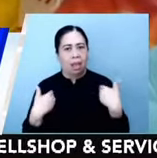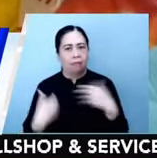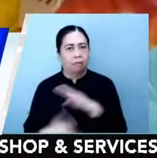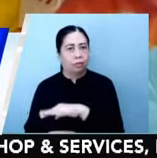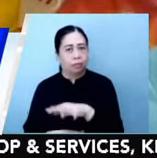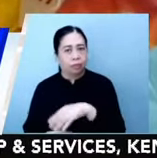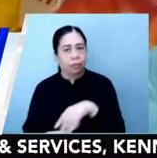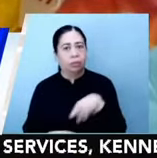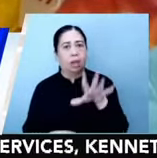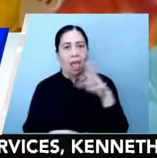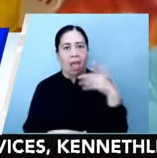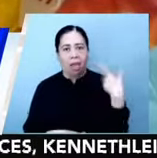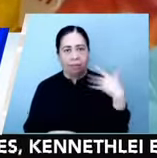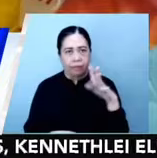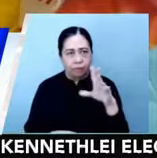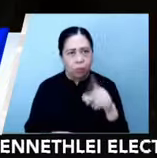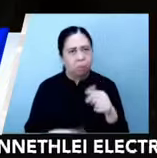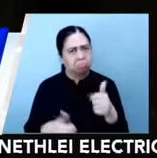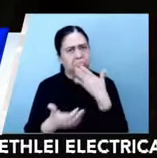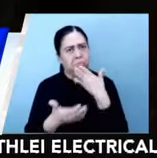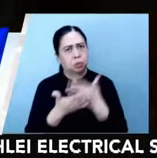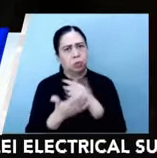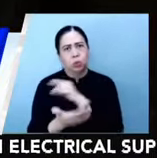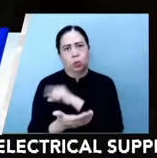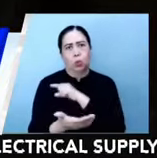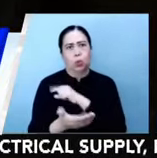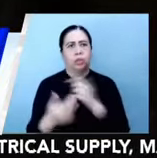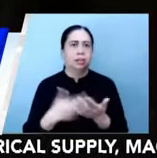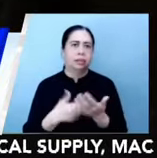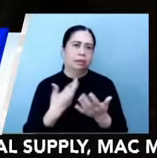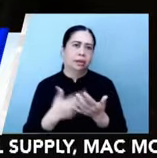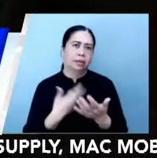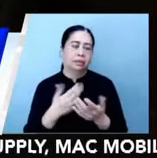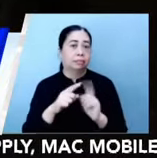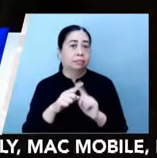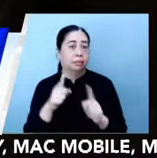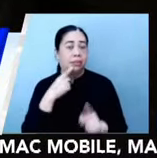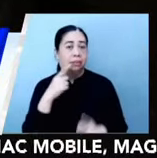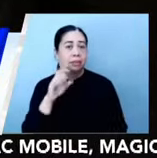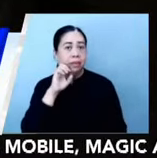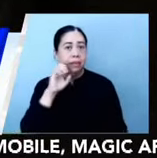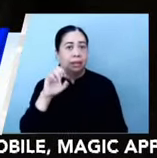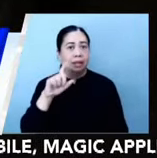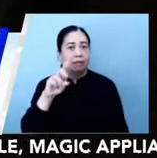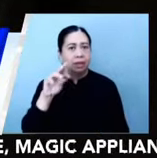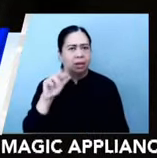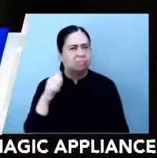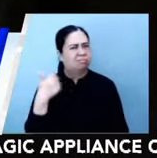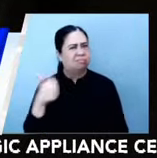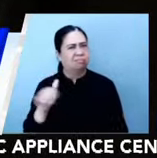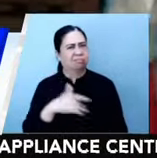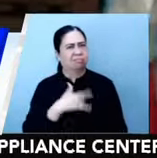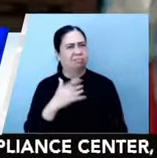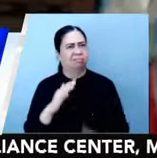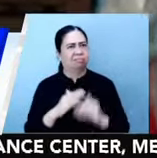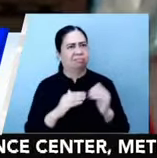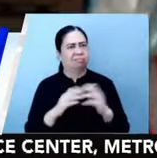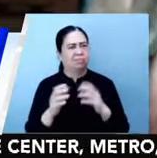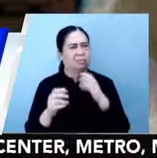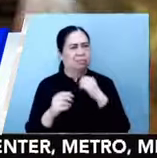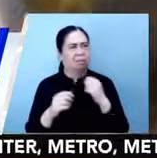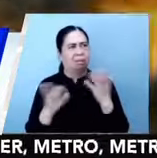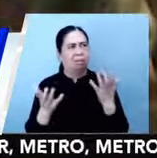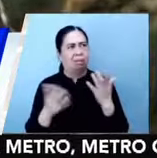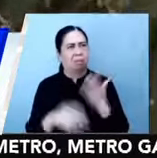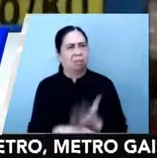sa kanya ay maganda ng klase. Pero ayon kay Aling Elvira, hindi pa rin niya ramdam ang ginhawa sa ganitong presyo. Alos